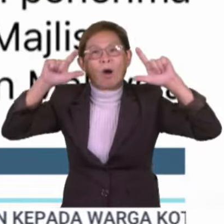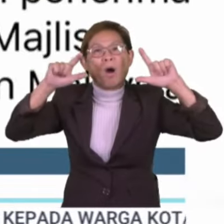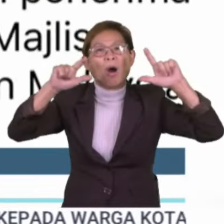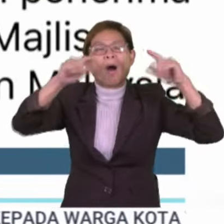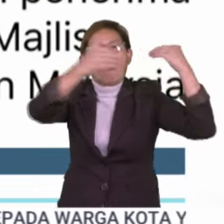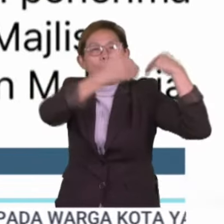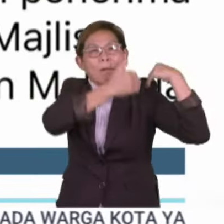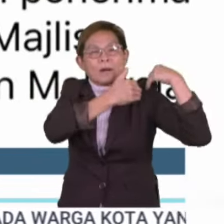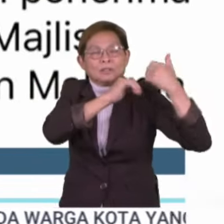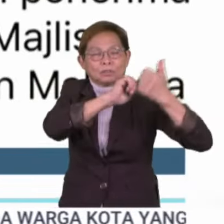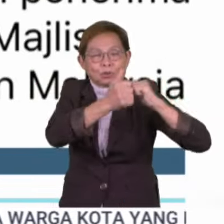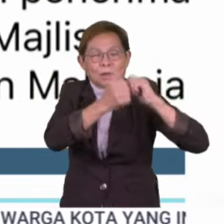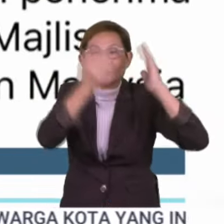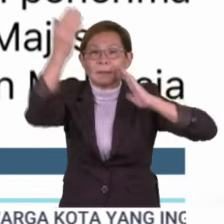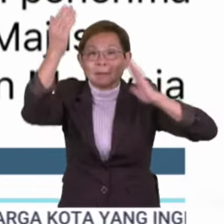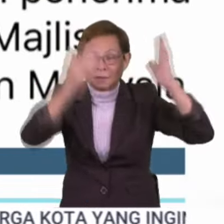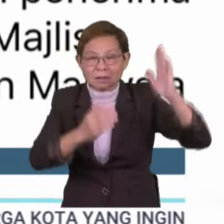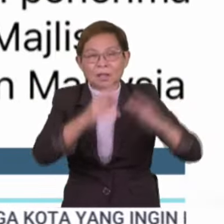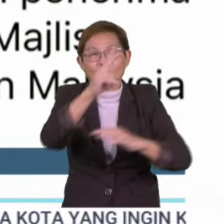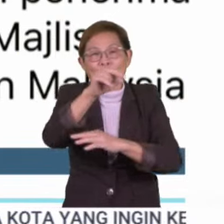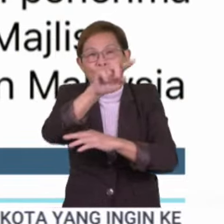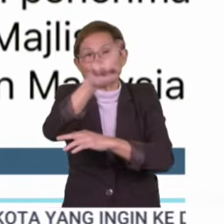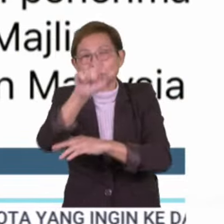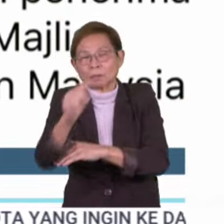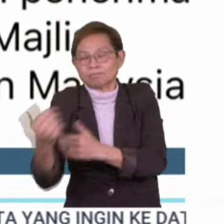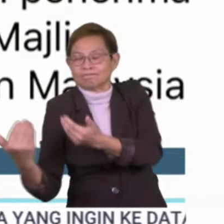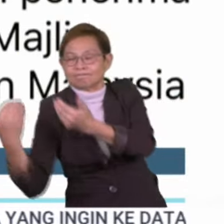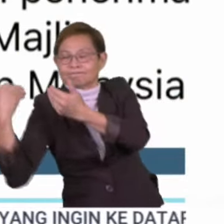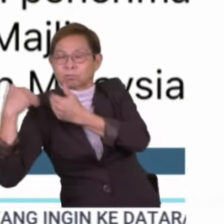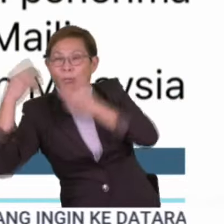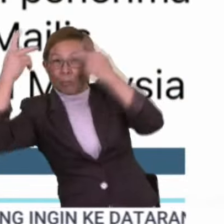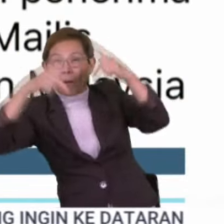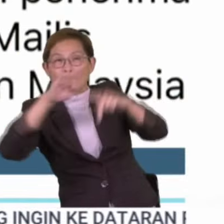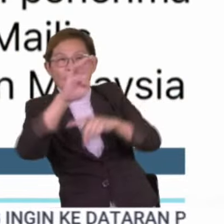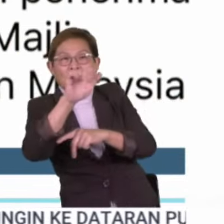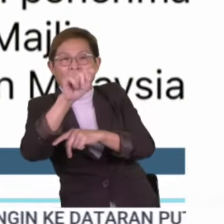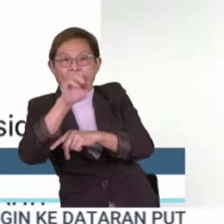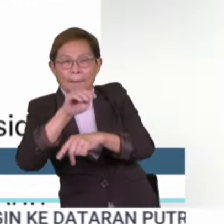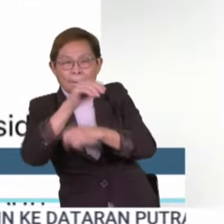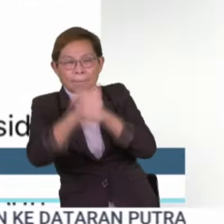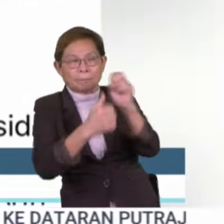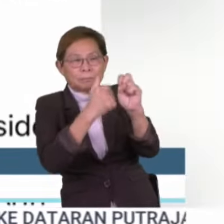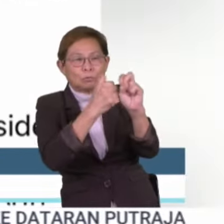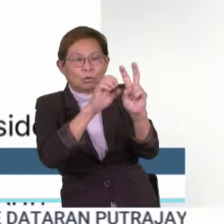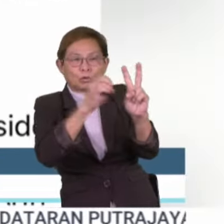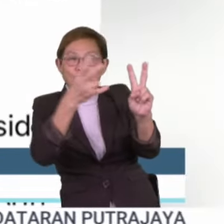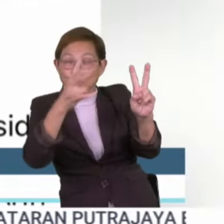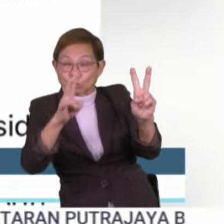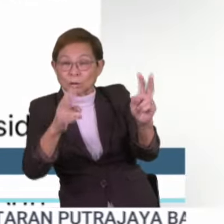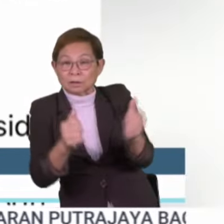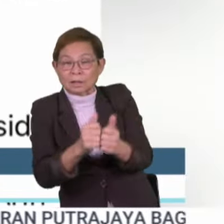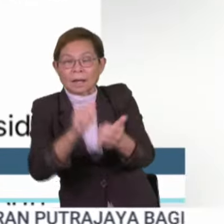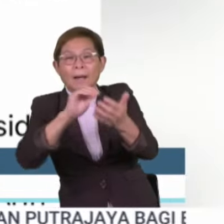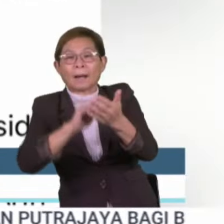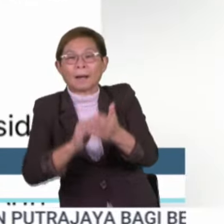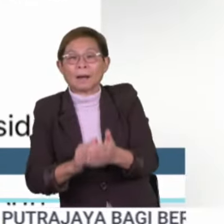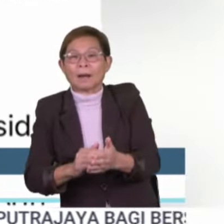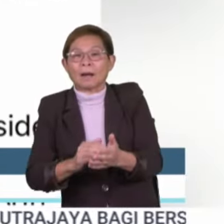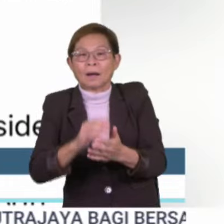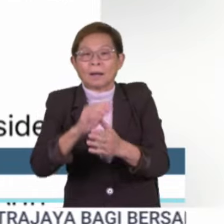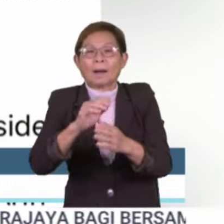badan sukan di Malaysia tanslino pada 2017 dengan menggantikan